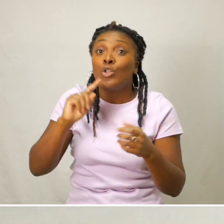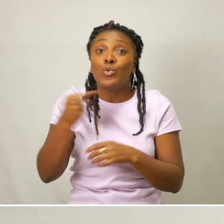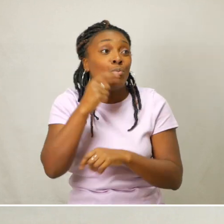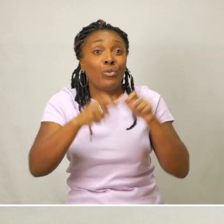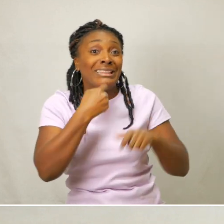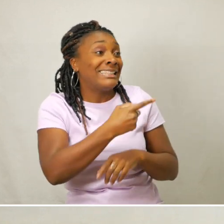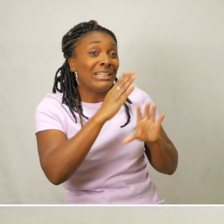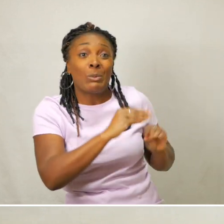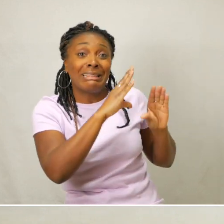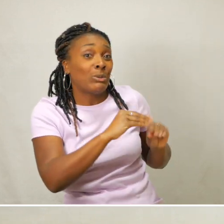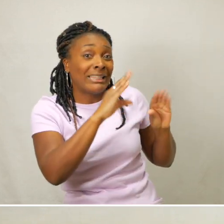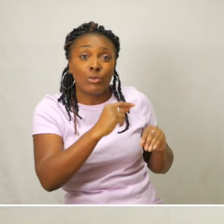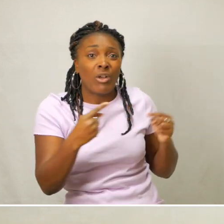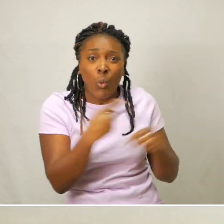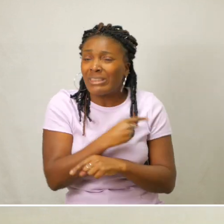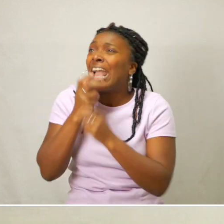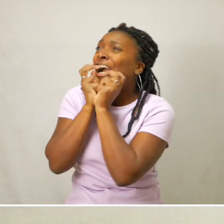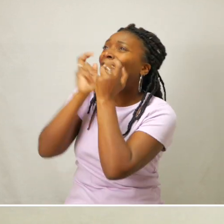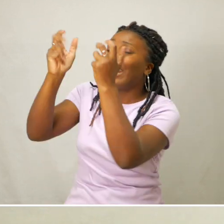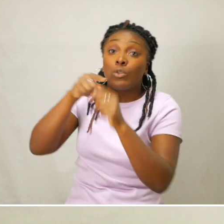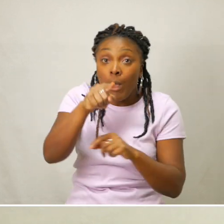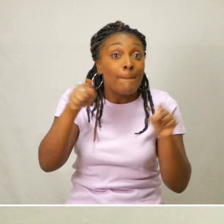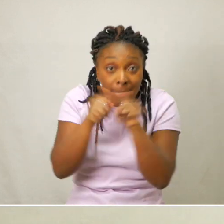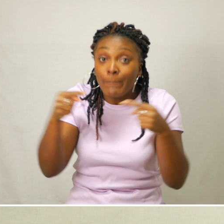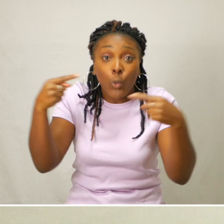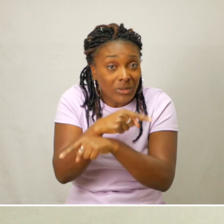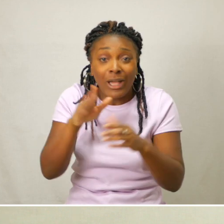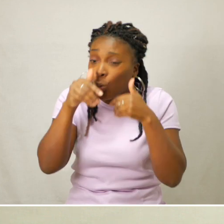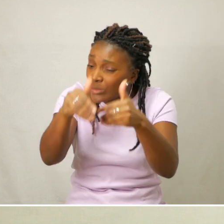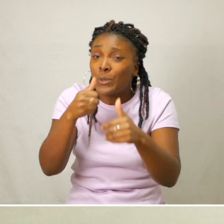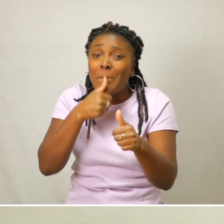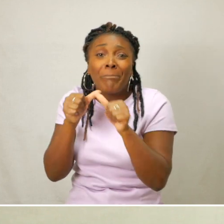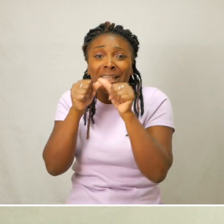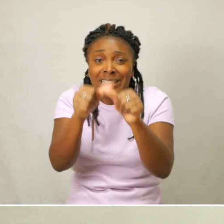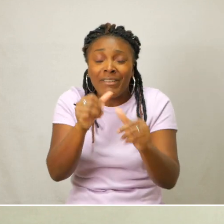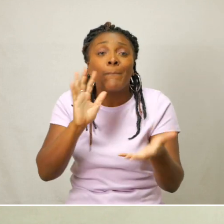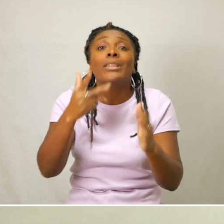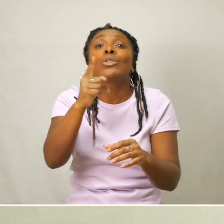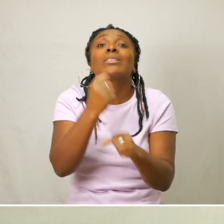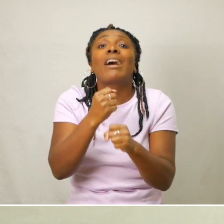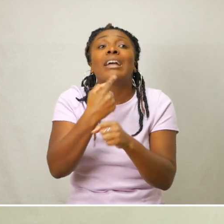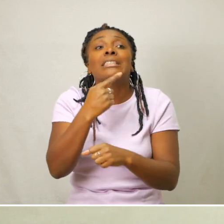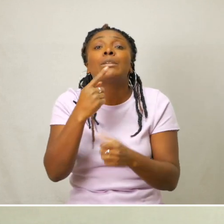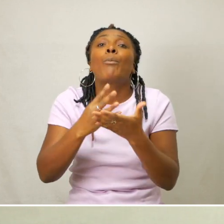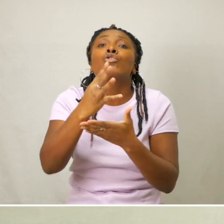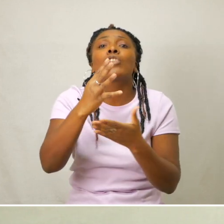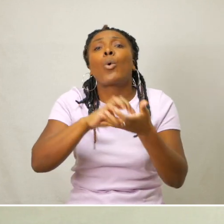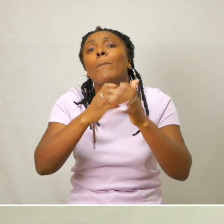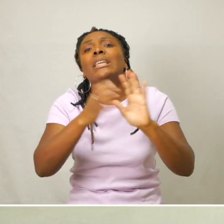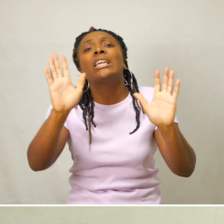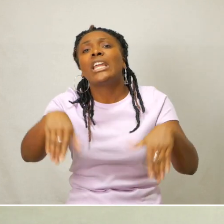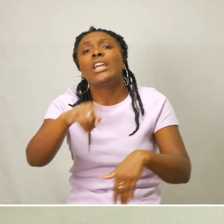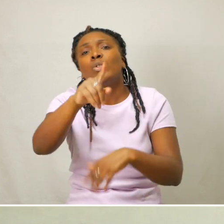faire. Toi, va dans le sens contraire, continue, persévère. Peut-être dans ton travail, on t'a dit ouais, tu es dans un projet compliqué en ce moment, tu vas pas y arriver,